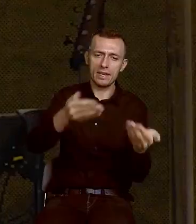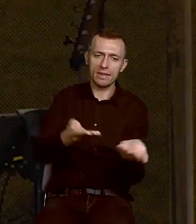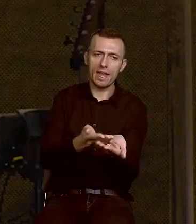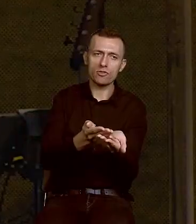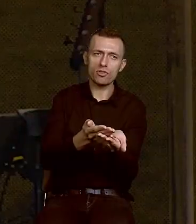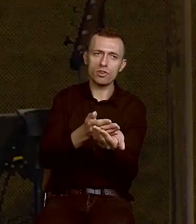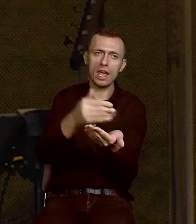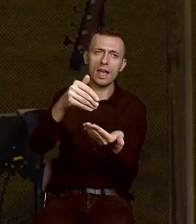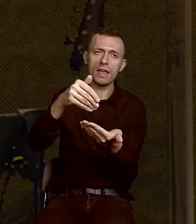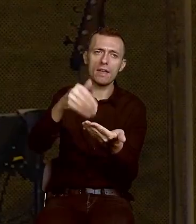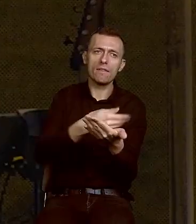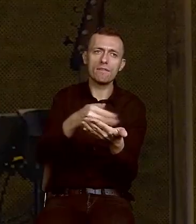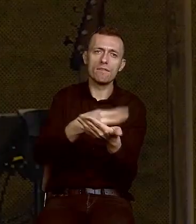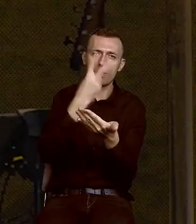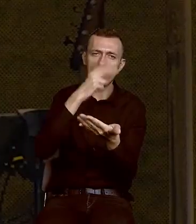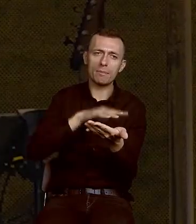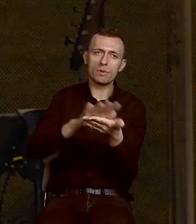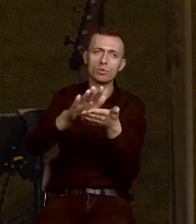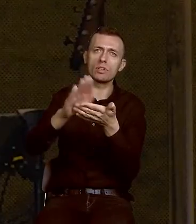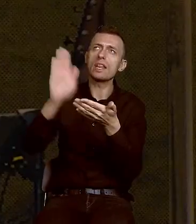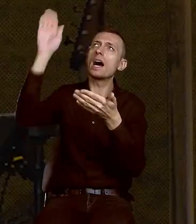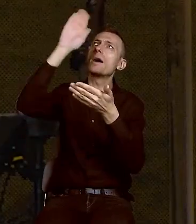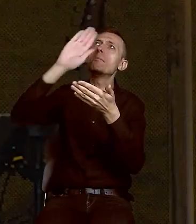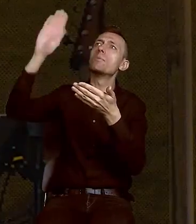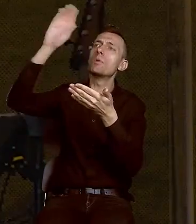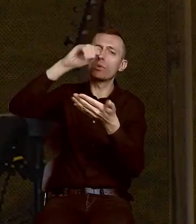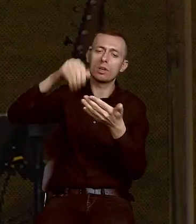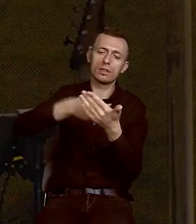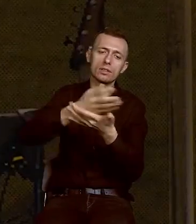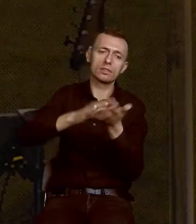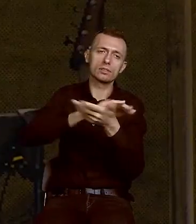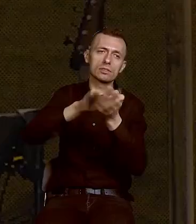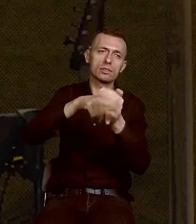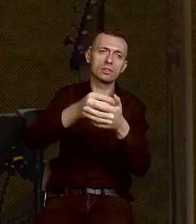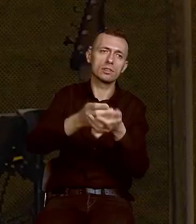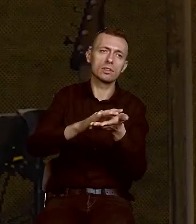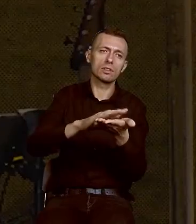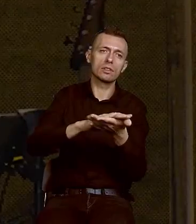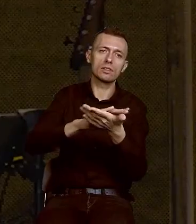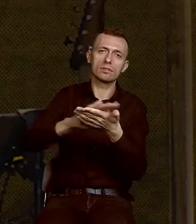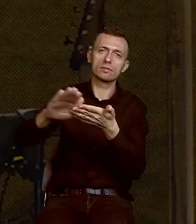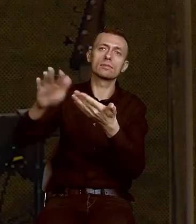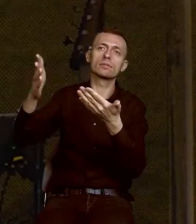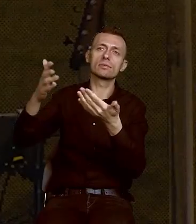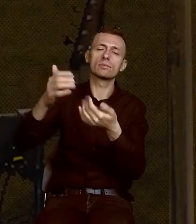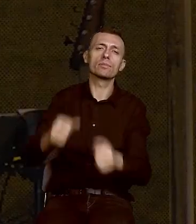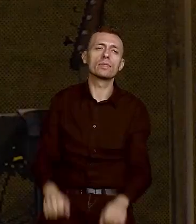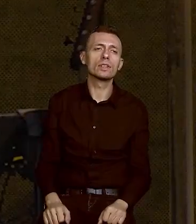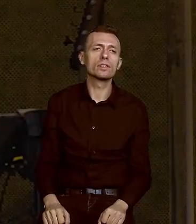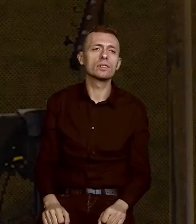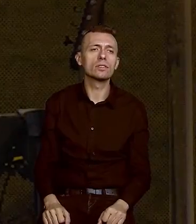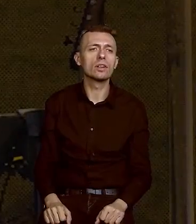świętym charakterze Boga trwa całe życie. To jest odpowiedź na naszą zakorzenioną gorycz,